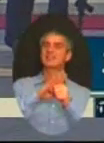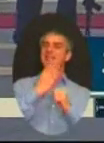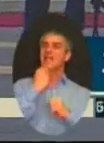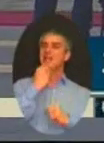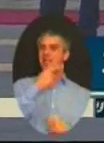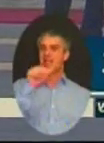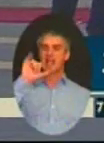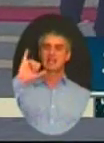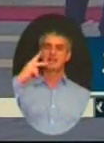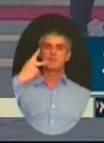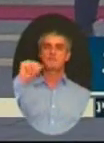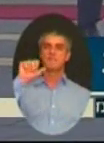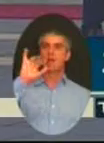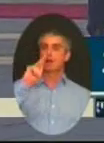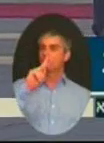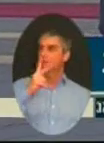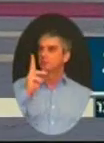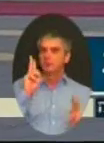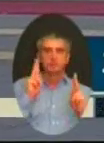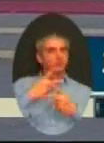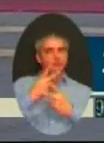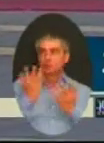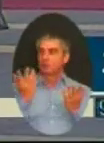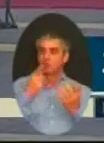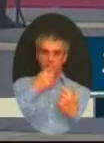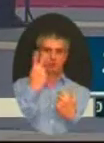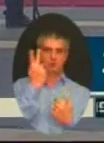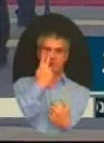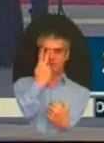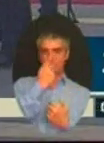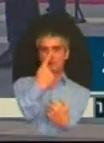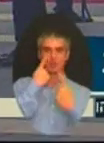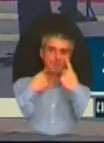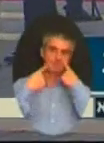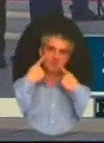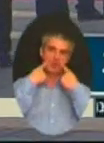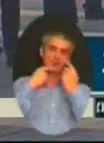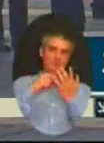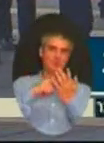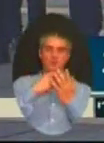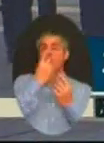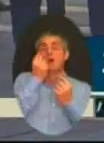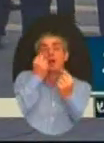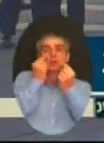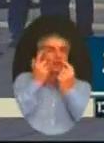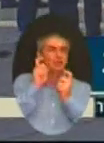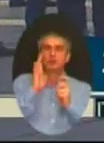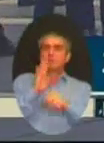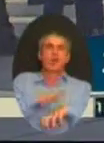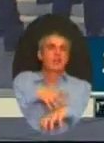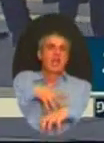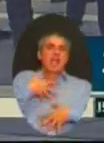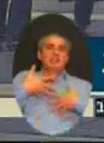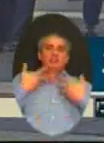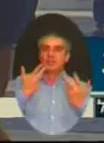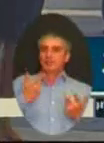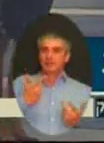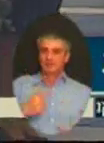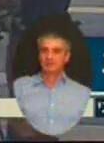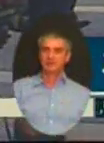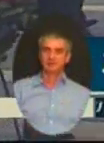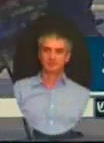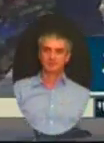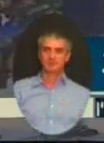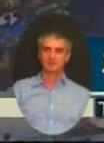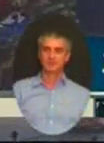שנה, ואי אפשר היה לעבור, קודם כל הוא כמובן בכה, כי יש לו דמעה, הוא איש מאוד רגשני, אני יכול להצליח לו